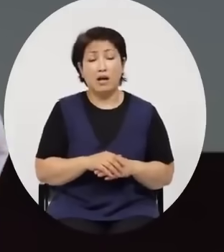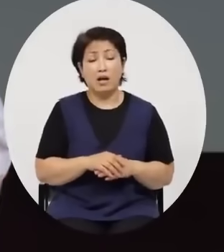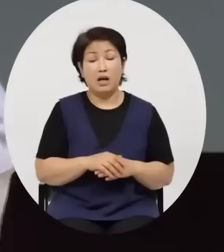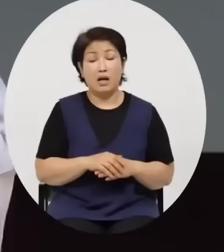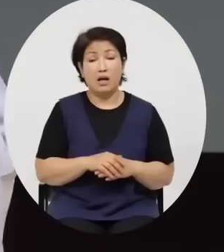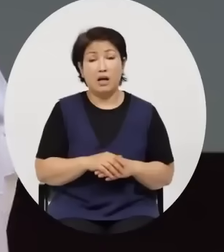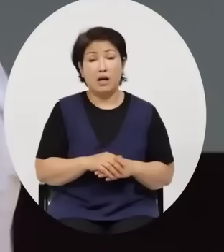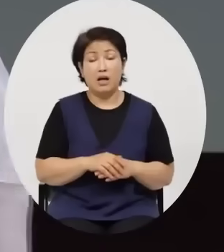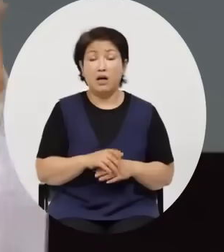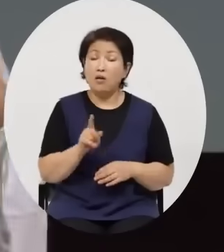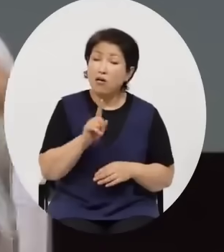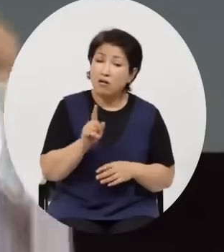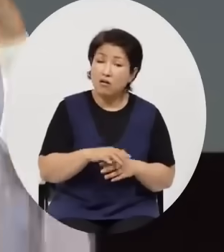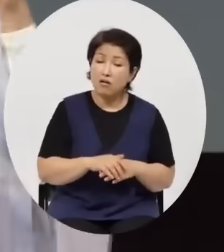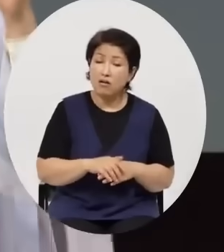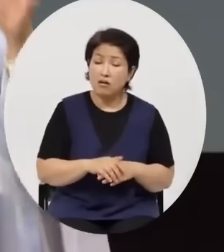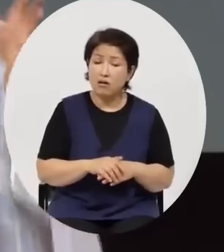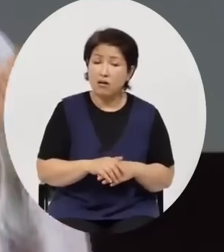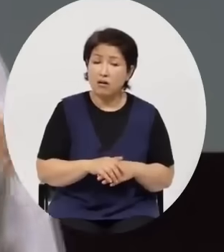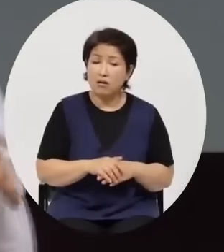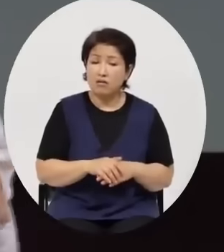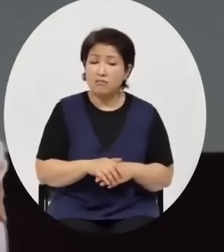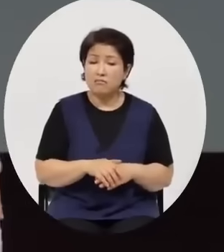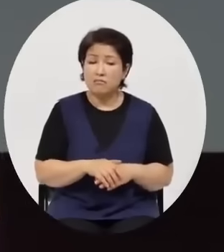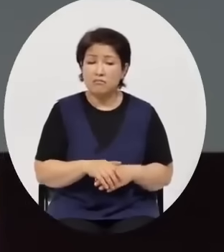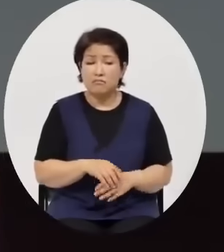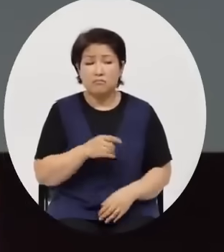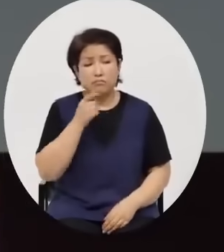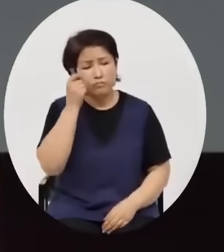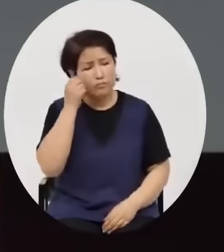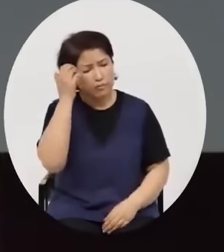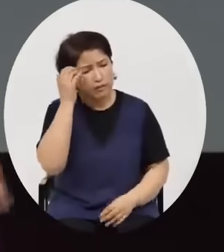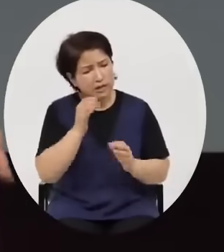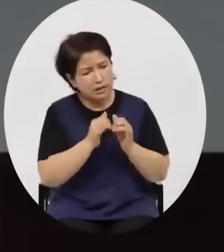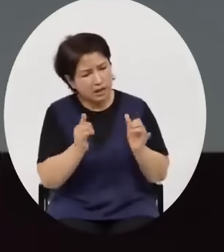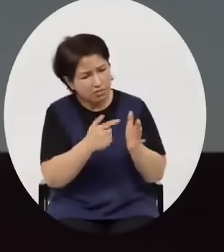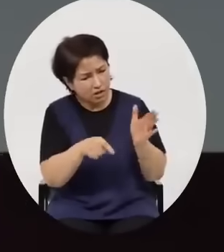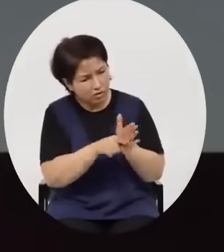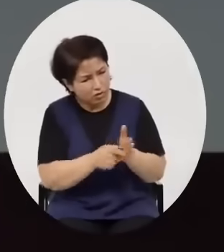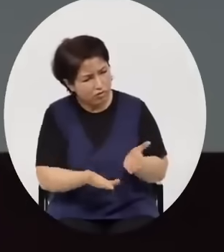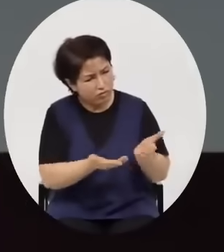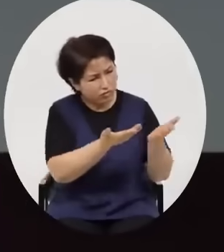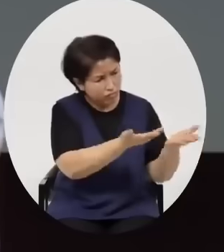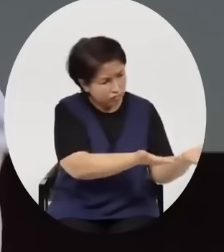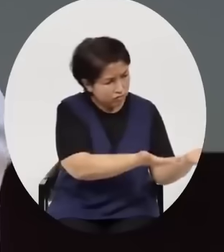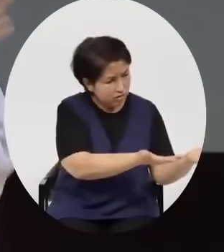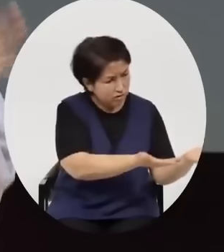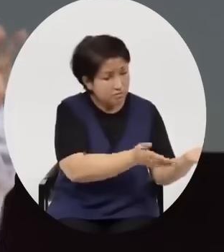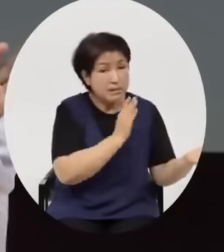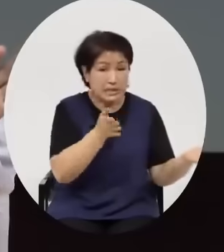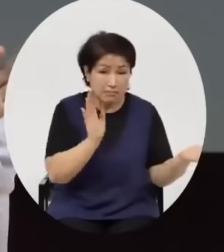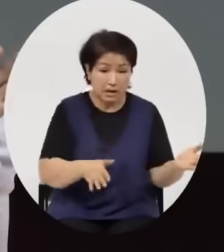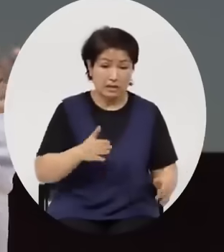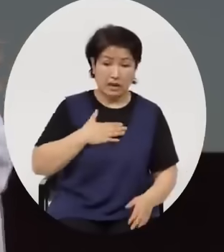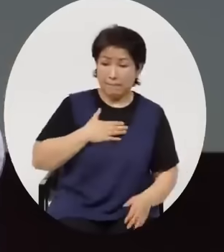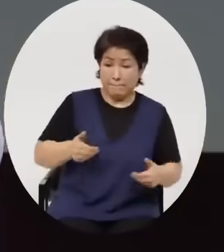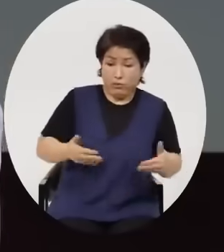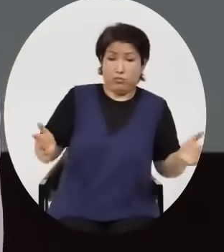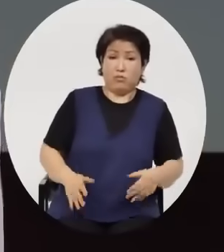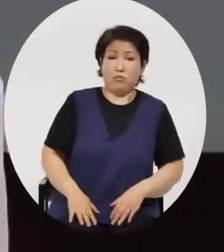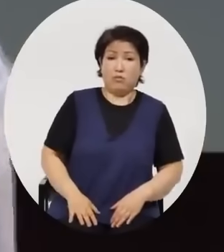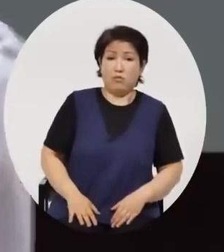이게, 얼른 보면, 불쌍한 처사를 위해서 주는 것 같지만, 처사는 그게 지금 필요 없을 정도가